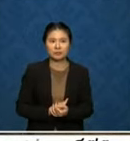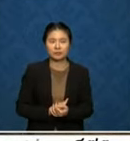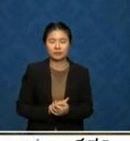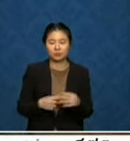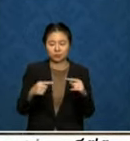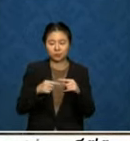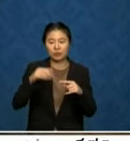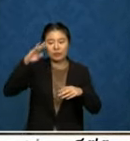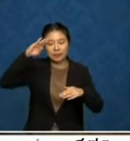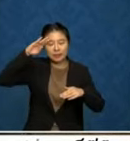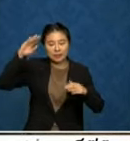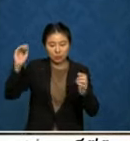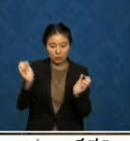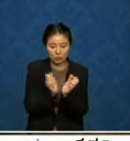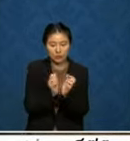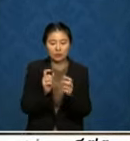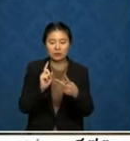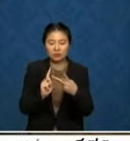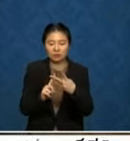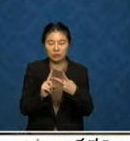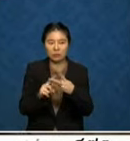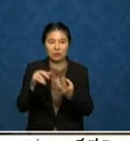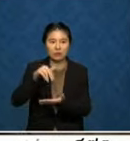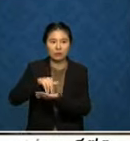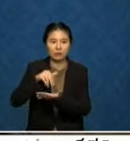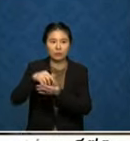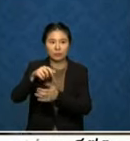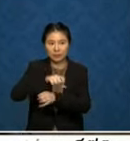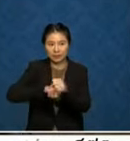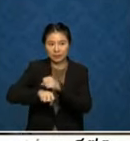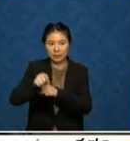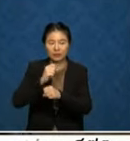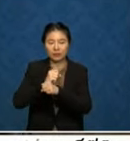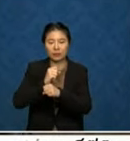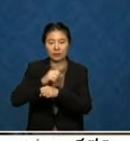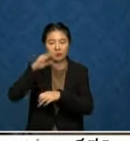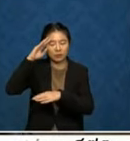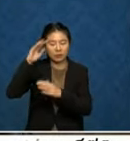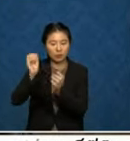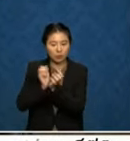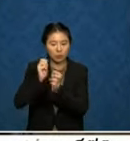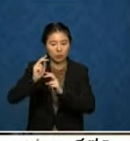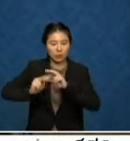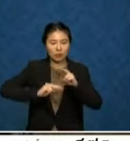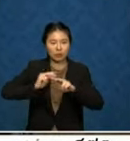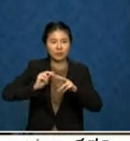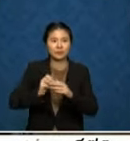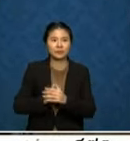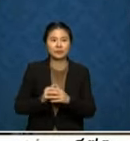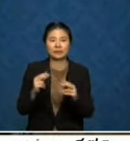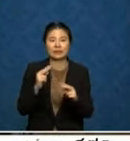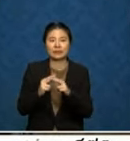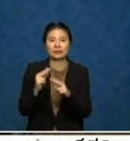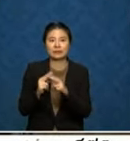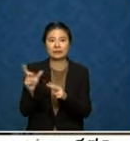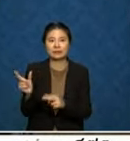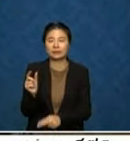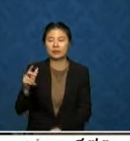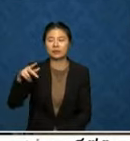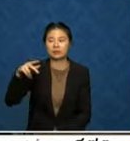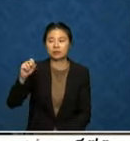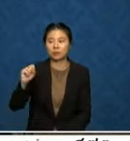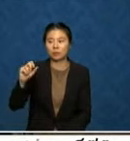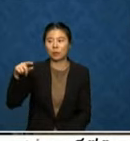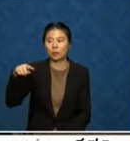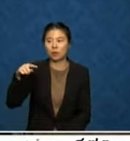ราบปรามและส่วนที่2จะมาจากศูนย์ปฏิบัติการสำนักงานตำรวจแห่งชาติหรือที่เราเรียกกันสั้นๆว่าสปกต